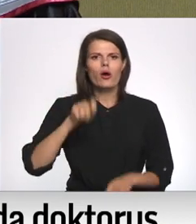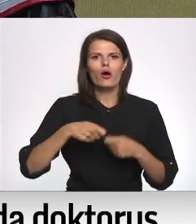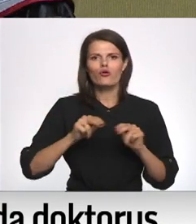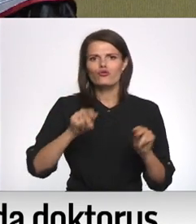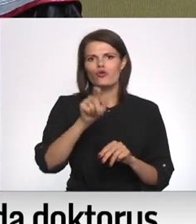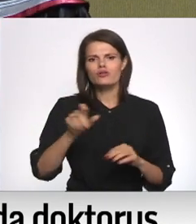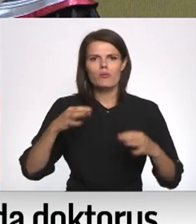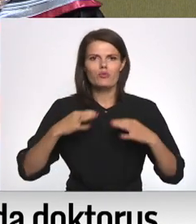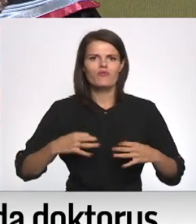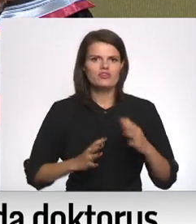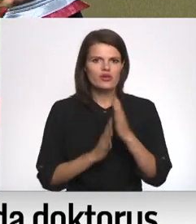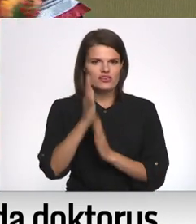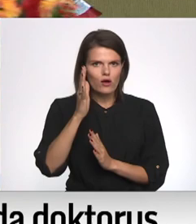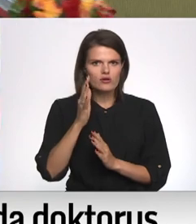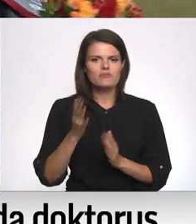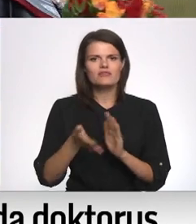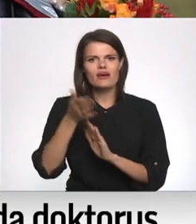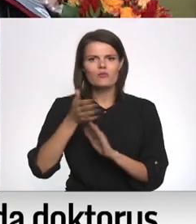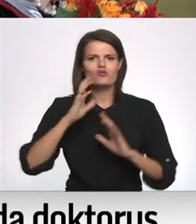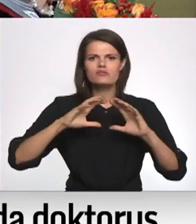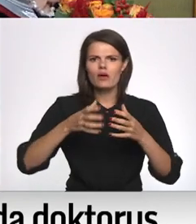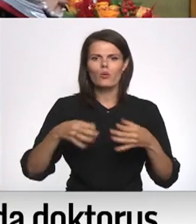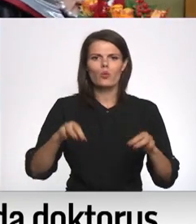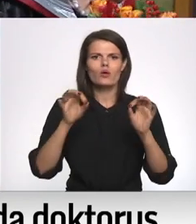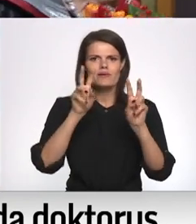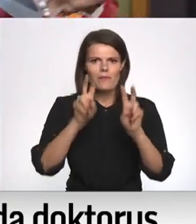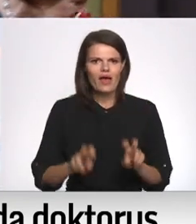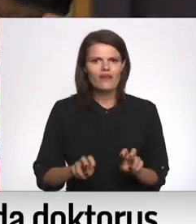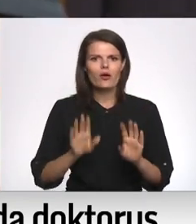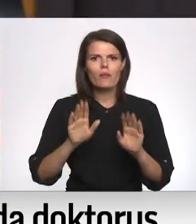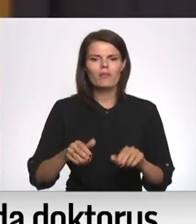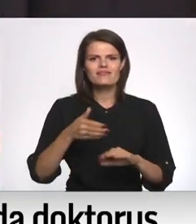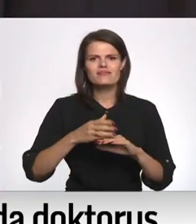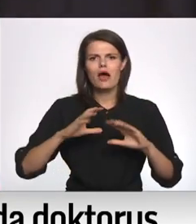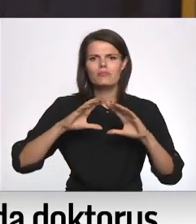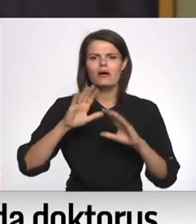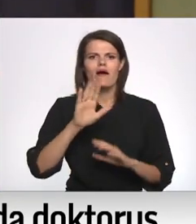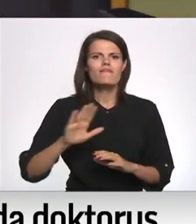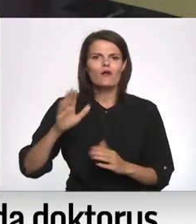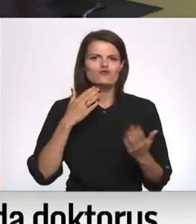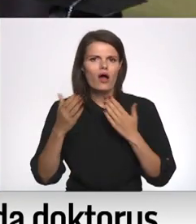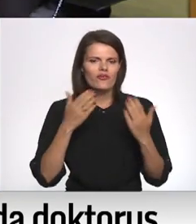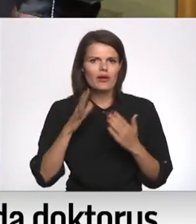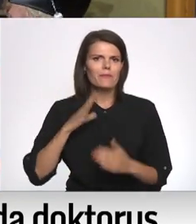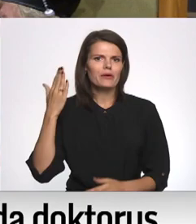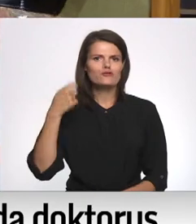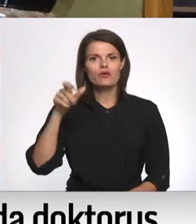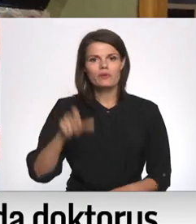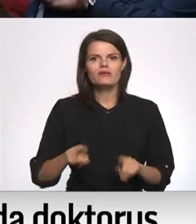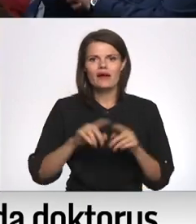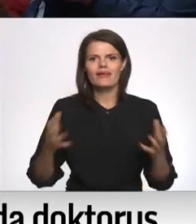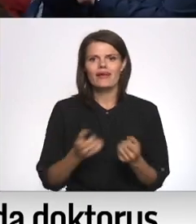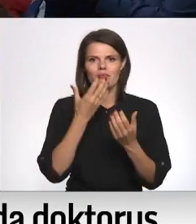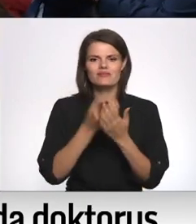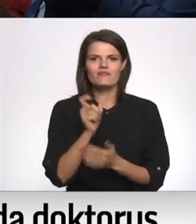studējošo profesionālā izaugsmē, sekmējot starptautiski nozīmīgu pētniecību par starpvalstu attiecībām. Eksprezidenti ir arī iedibinājusi savā